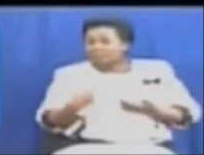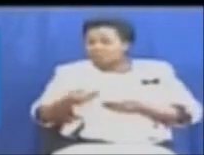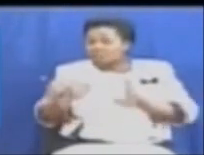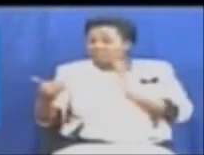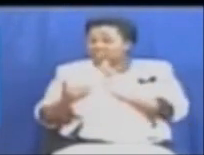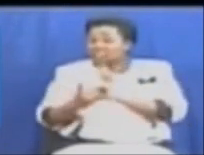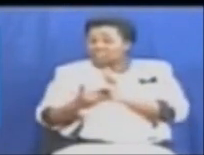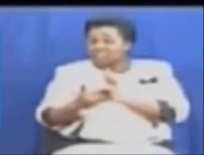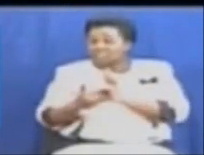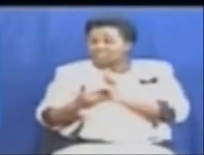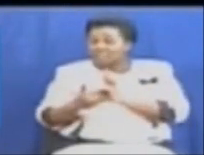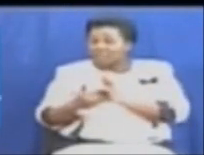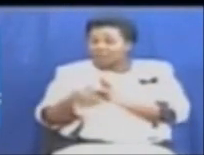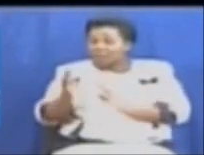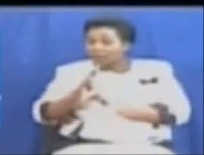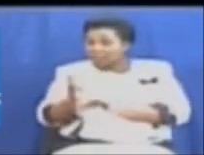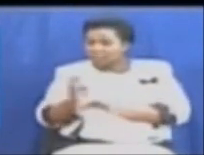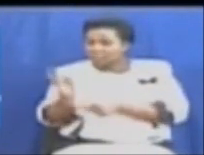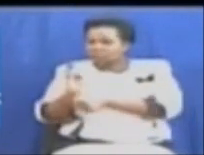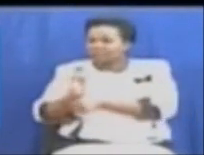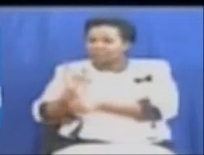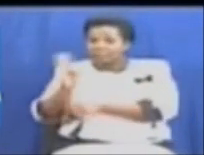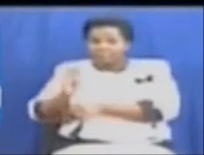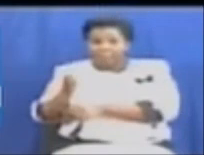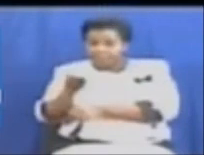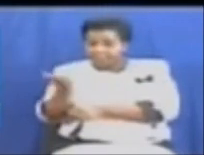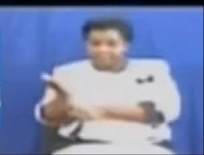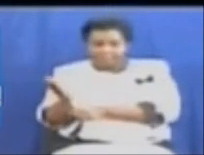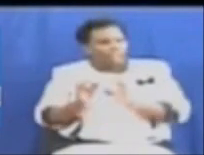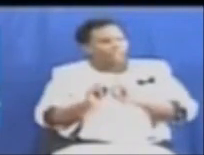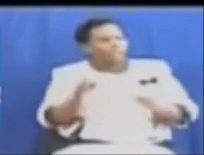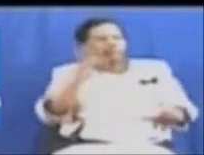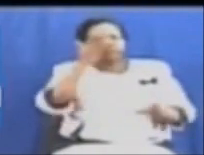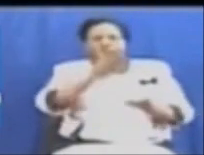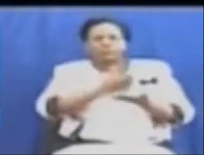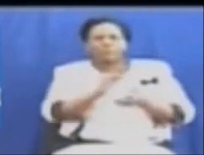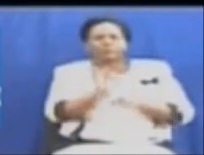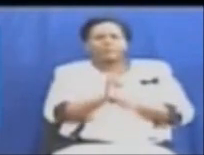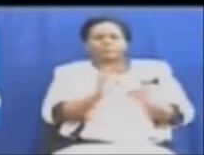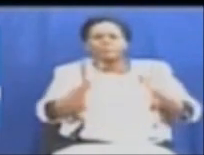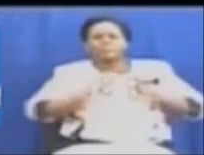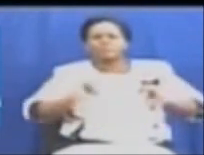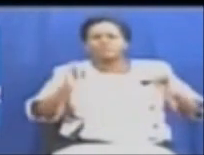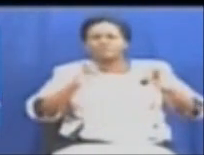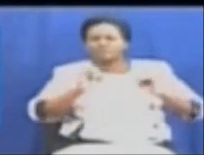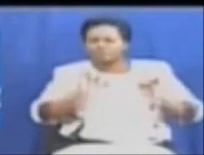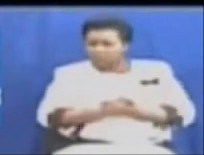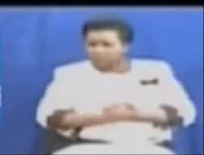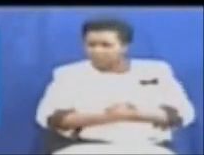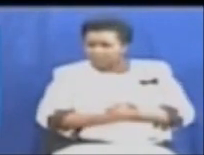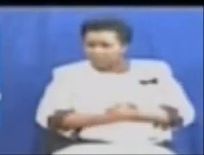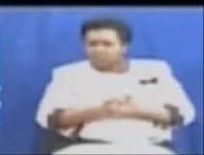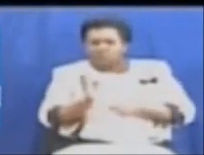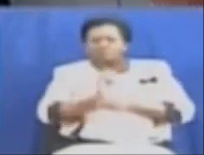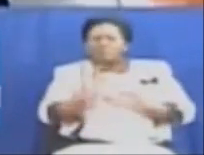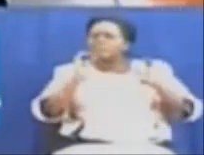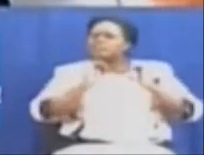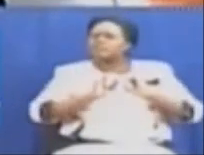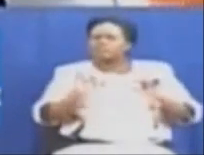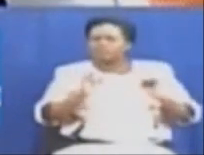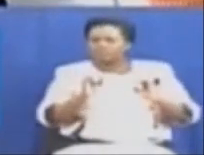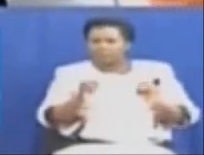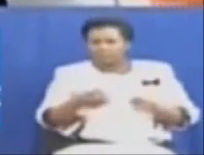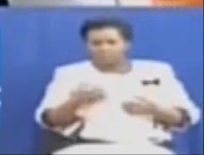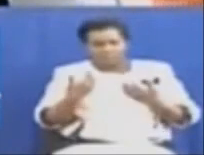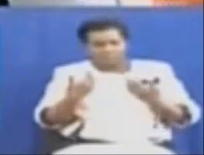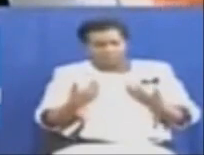inavyohitajika kutoka muda hadi muda mwingine. Hayo ndio maelekezo ya serikali, naomba wazingatie. Kama kuna mapungufu tuwasiliane, tuweze kuchukua hatua kwa maana ya case